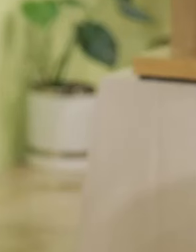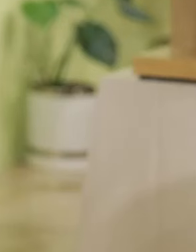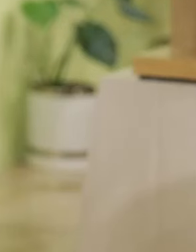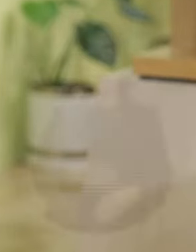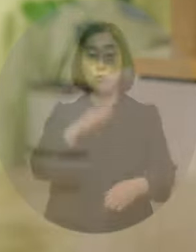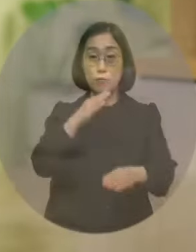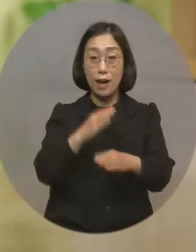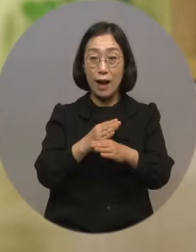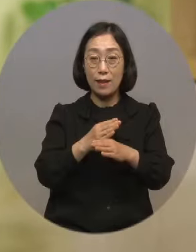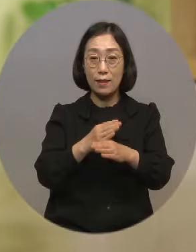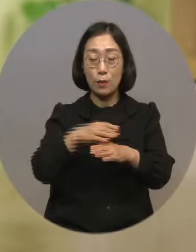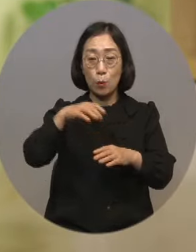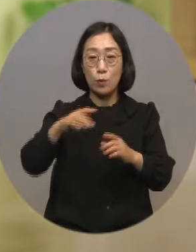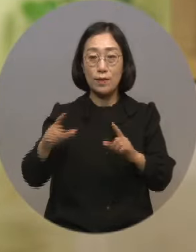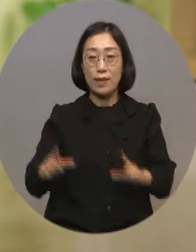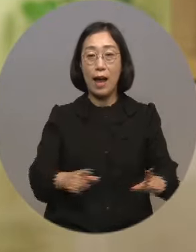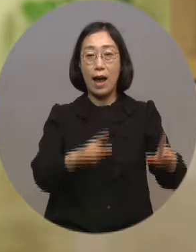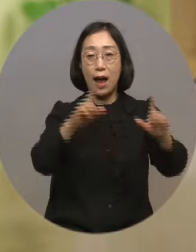북에서 살 때